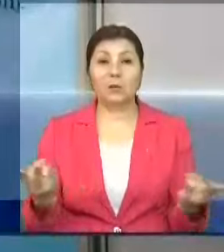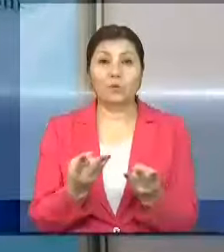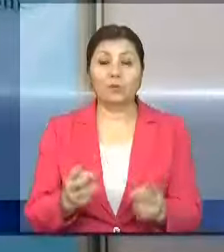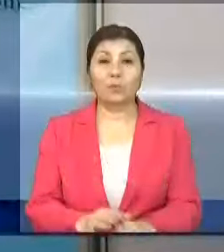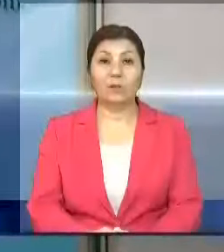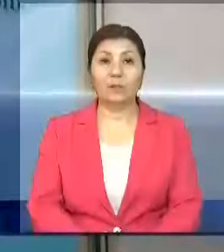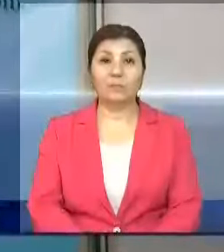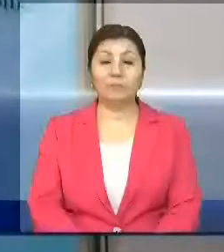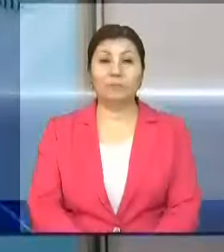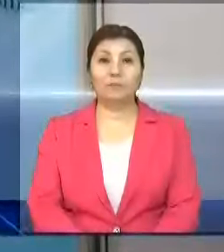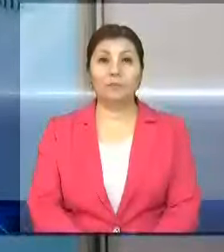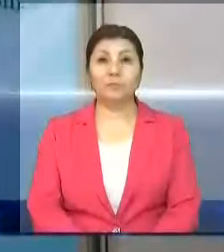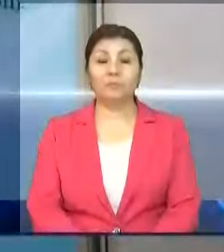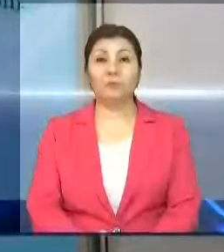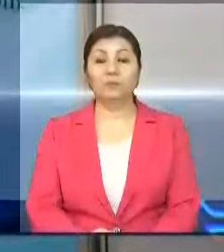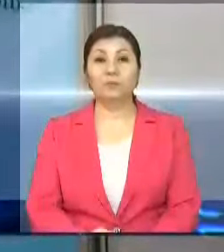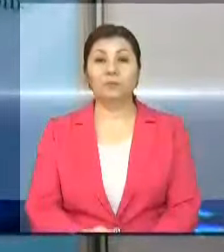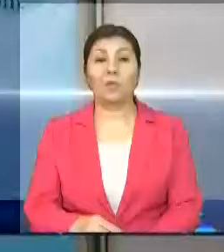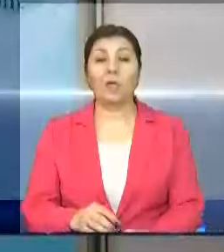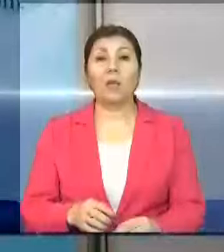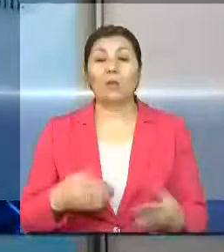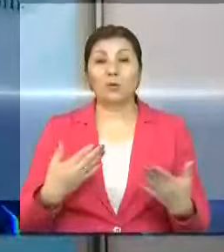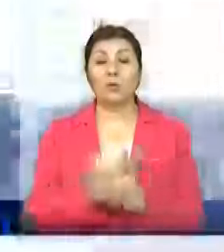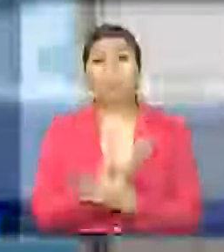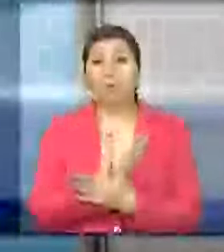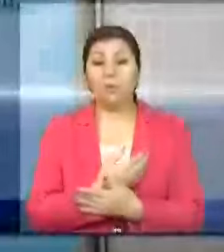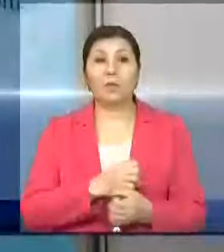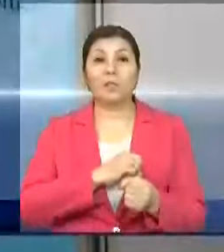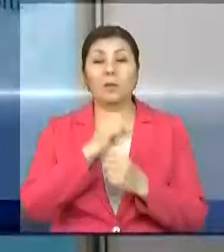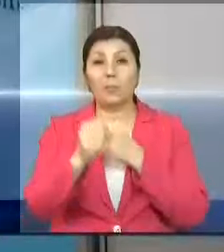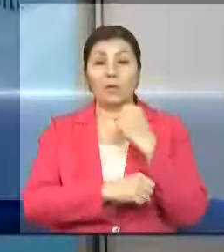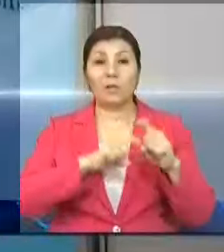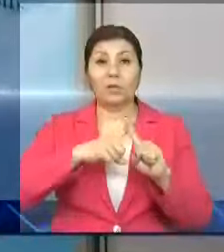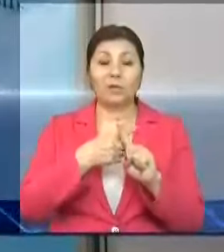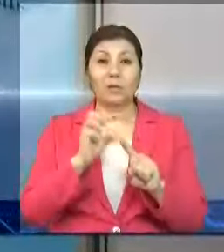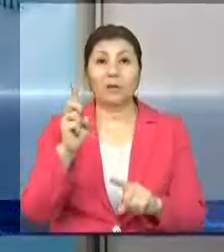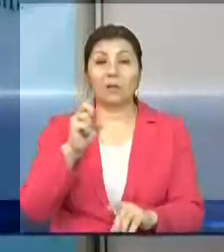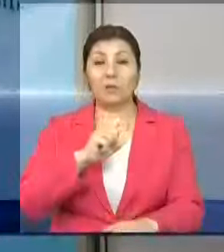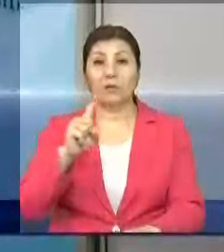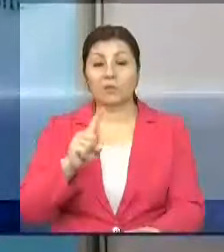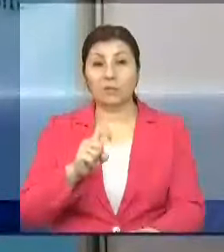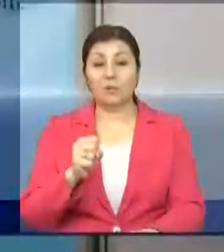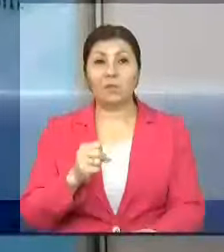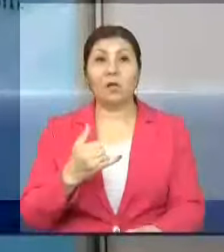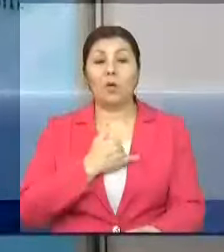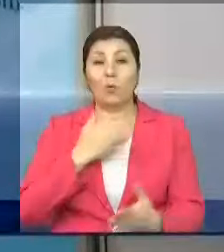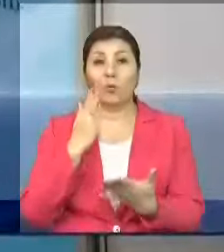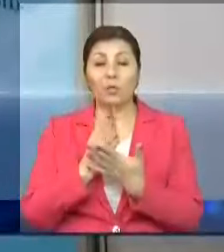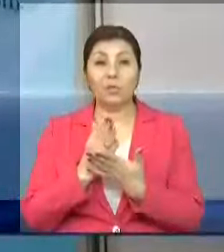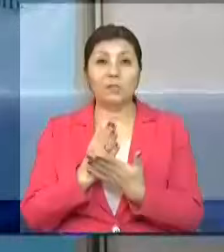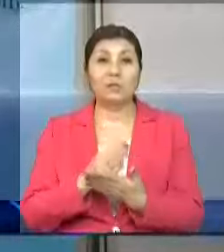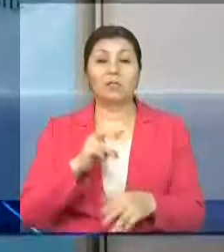в дооснащении материально-техническим плане. Со специалистами проблем нет. У нас есть обученные специалисты, которые